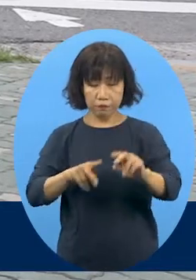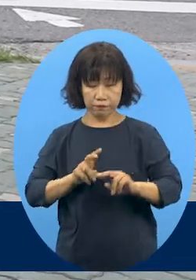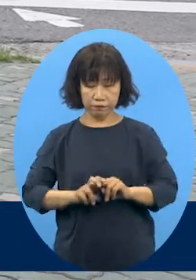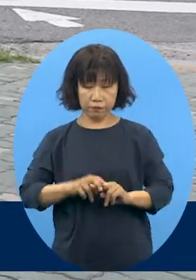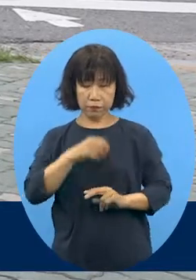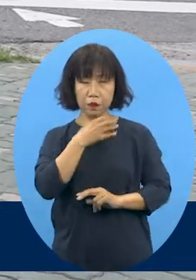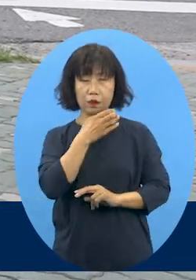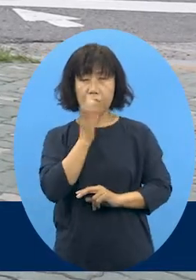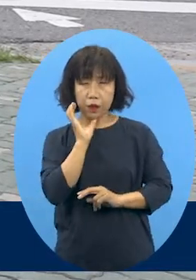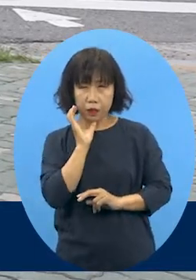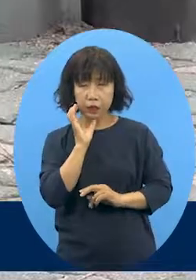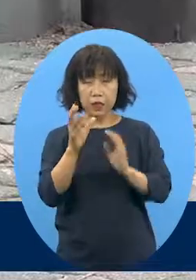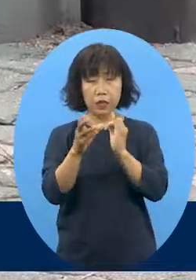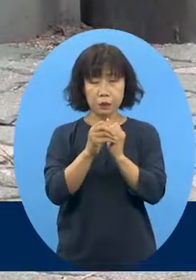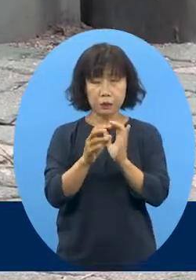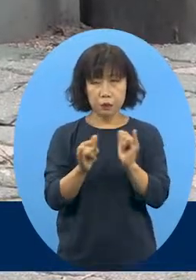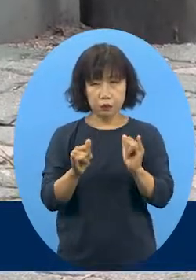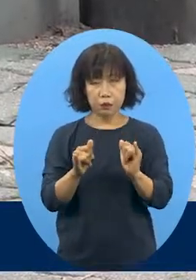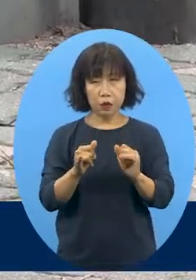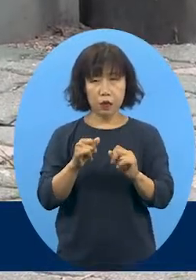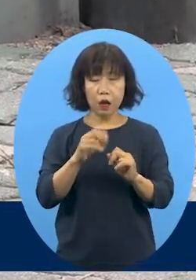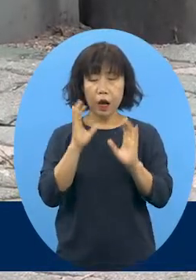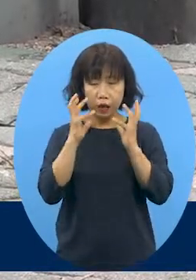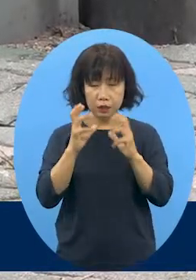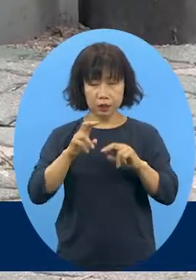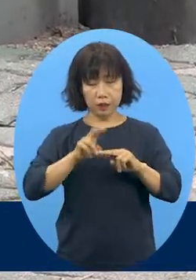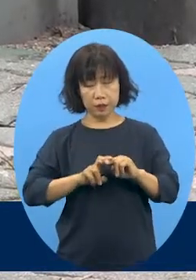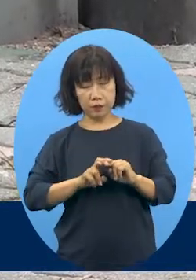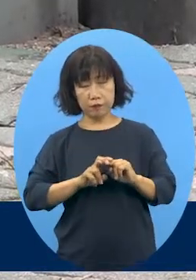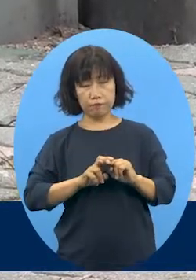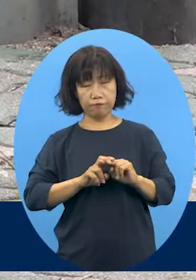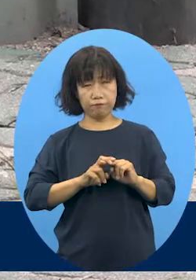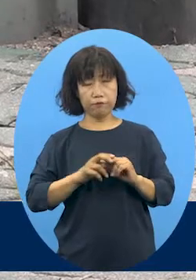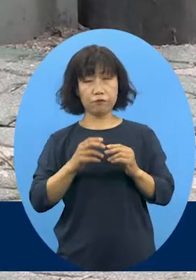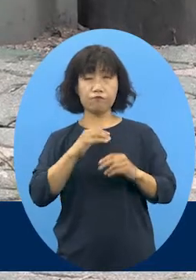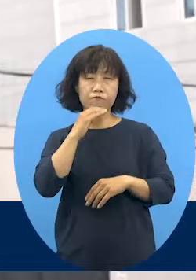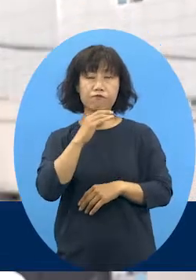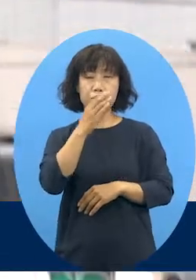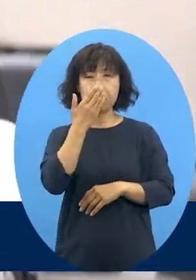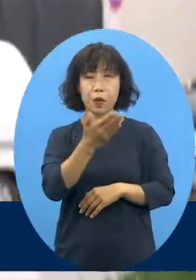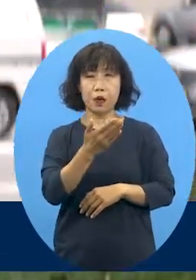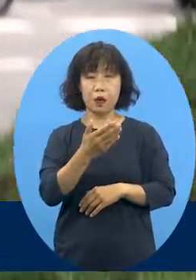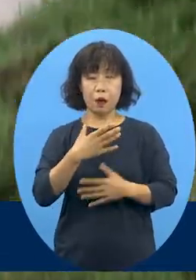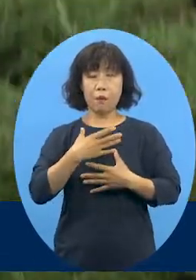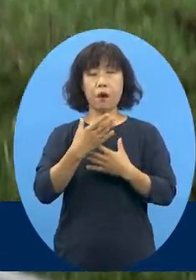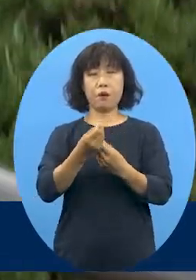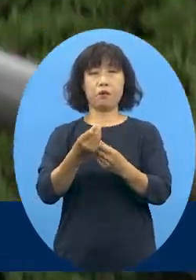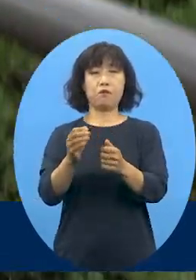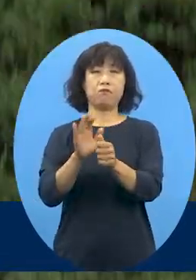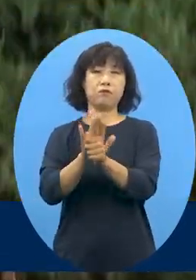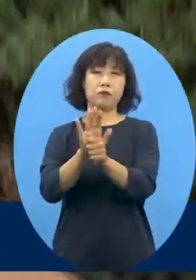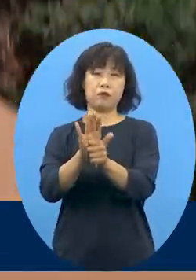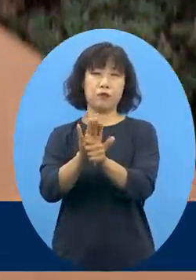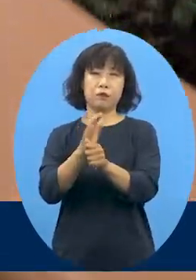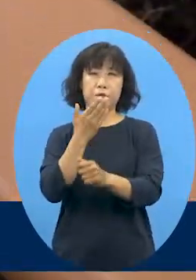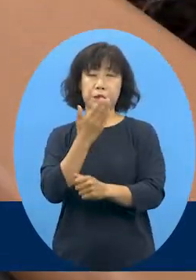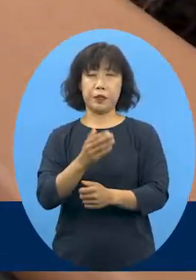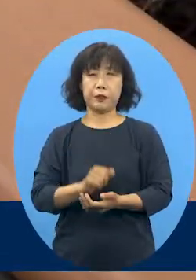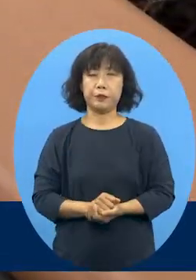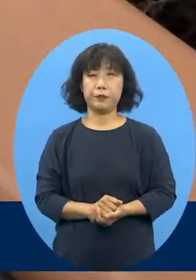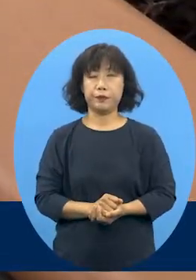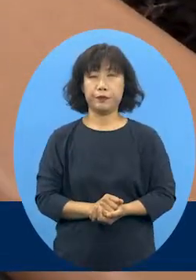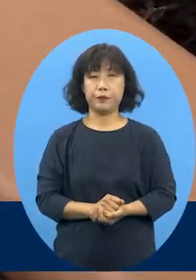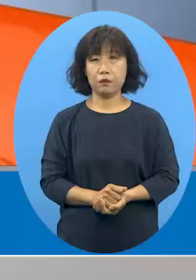임산부 노약자 등이 휴식을 취할 수 있도록 접이식 휴식 의자를 그늘막 에 설치해 주민들의 편의를 증대하고